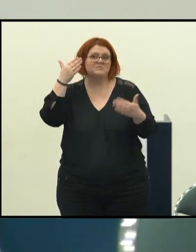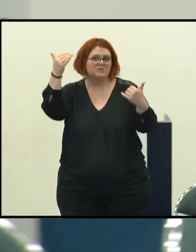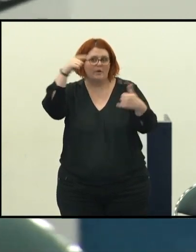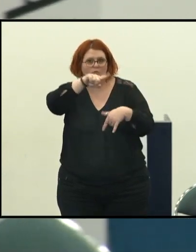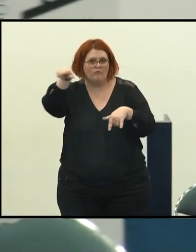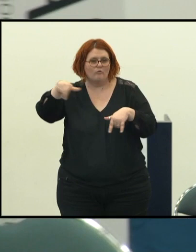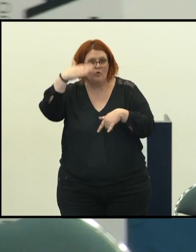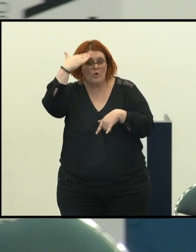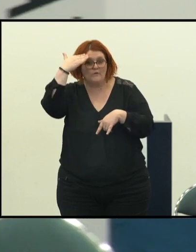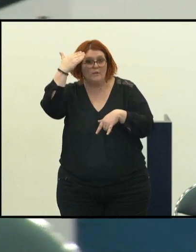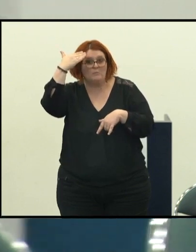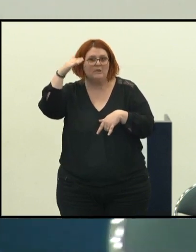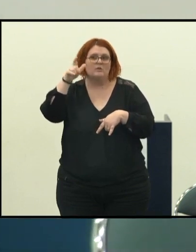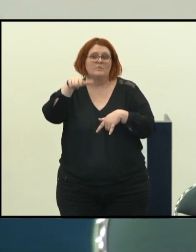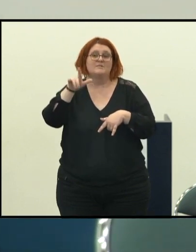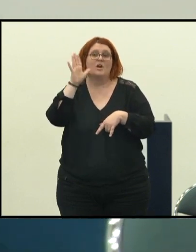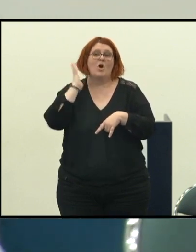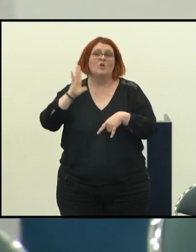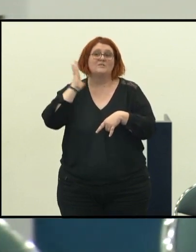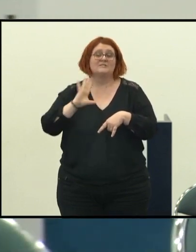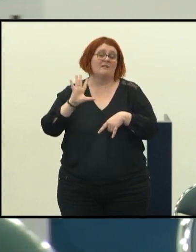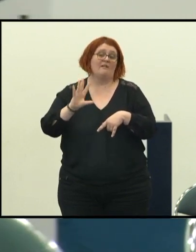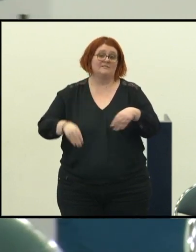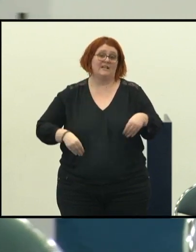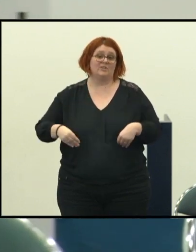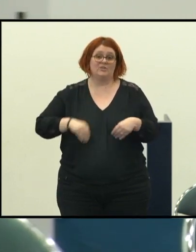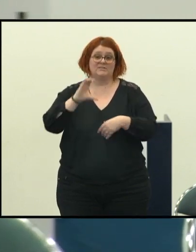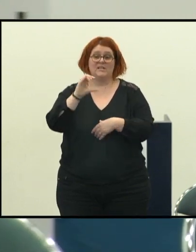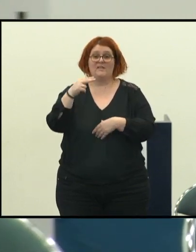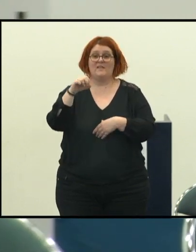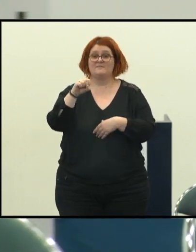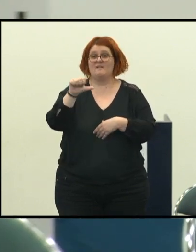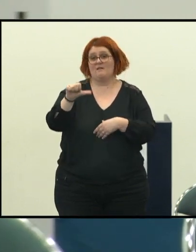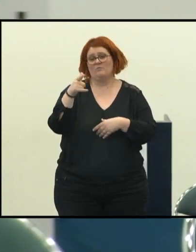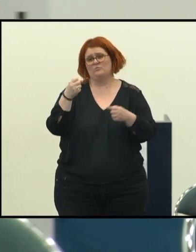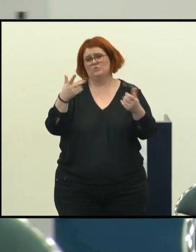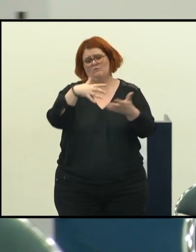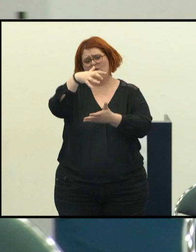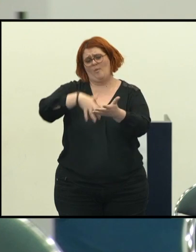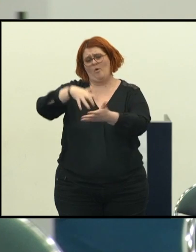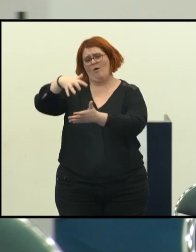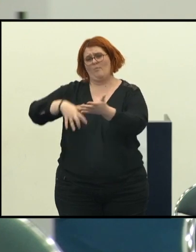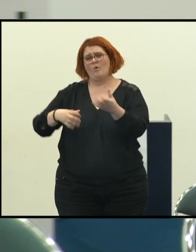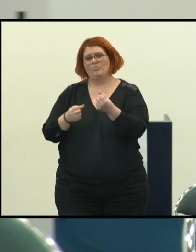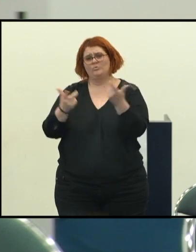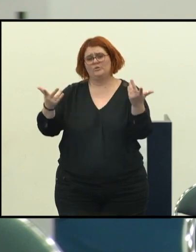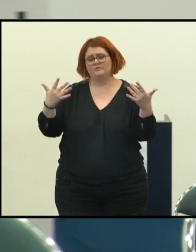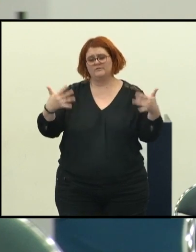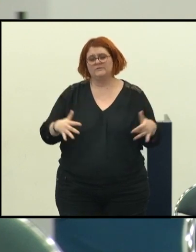vous, en tout cas si ça ne vous parle pas, il est l'ancien directeur de la CNSA. Il a écrit plusieurs rapports, et notamment un